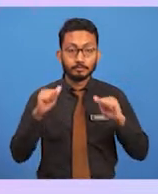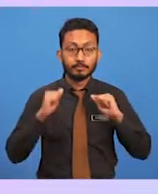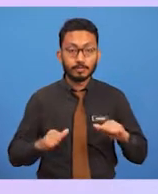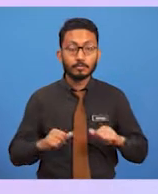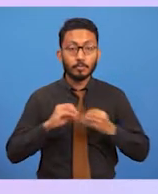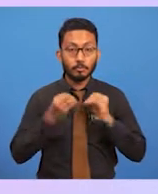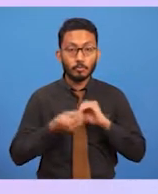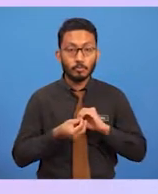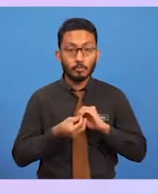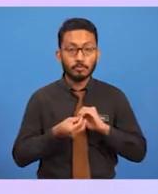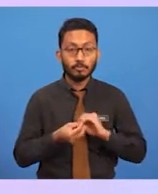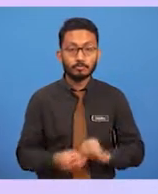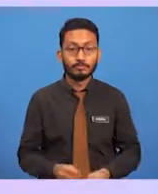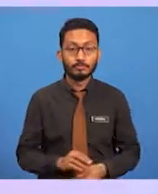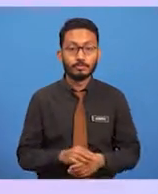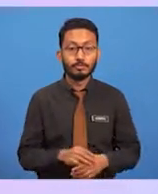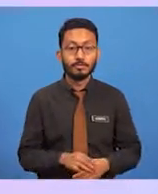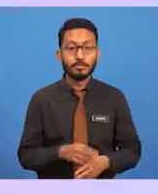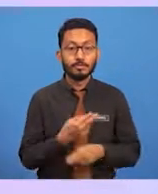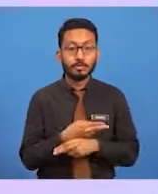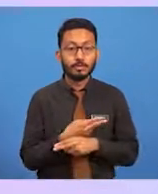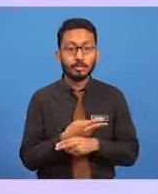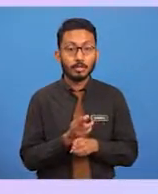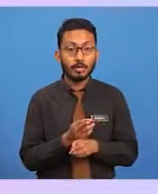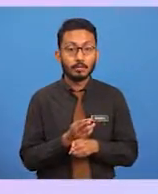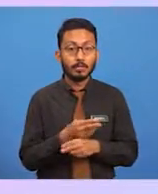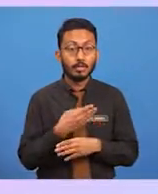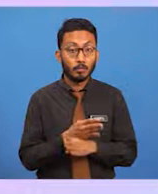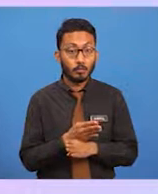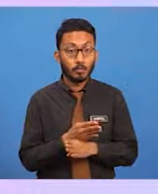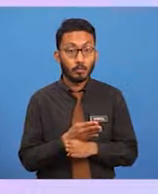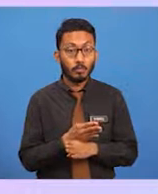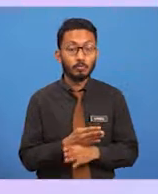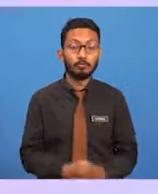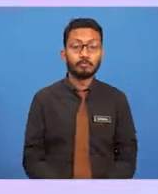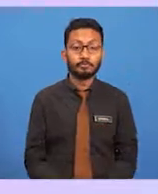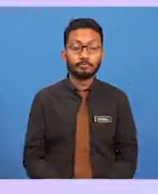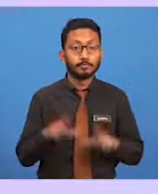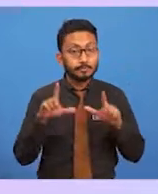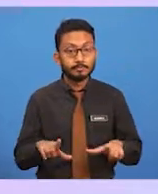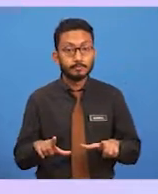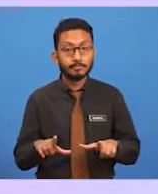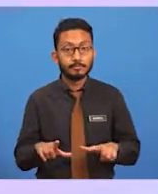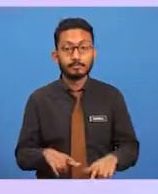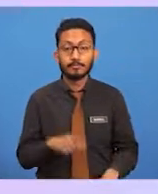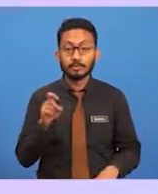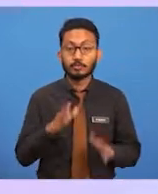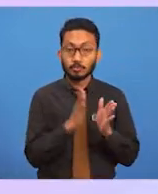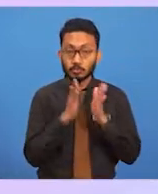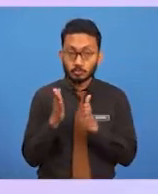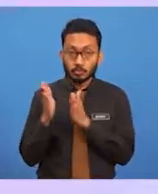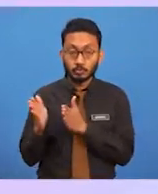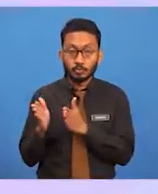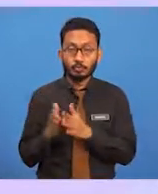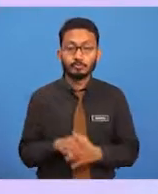butiran ini perlu disusun dan diatur supaya kelihatan kemas dan